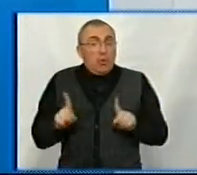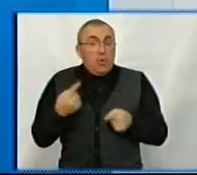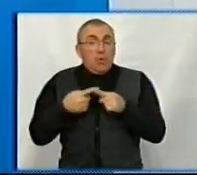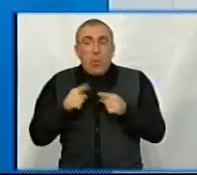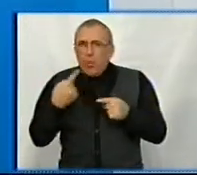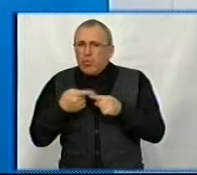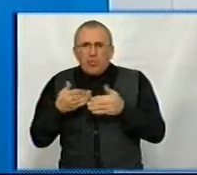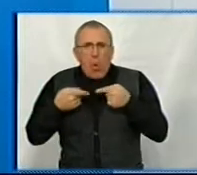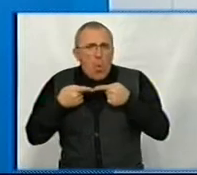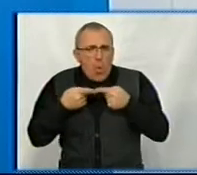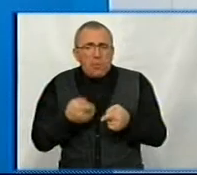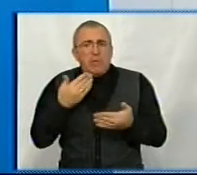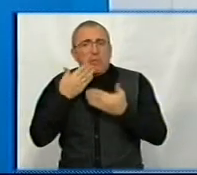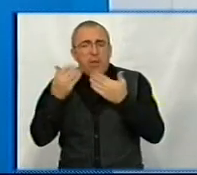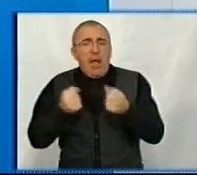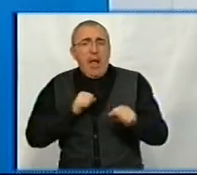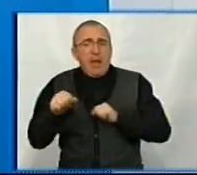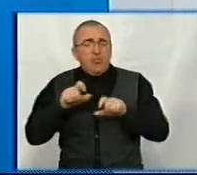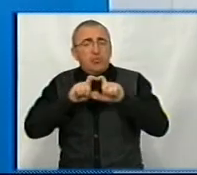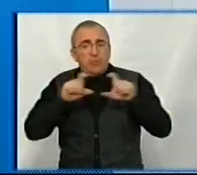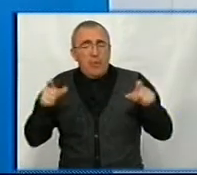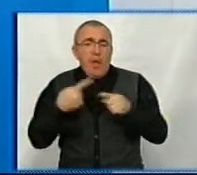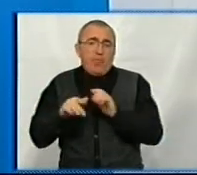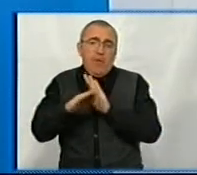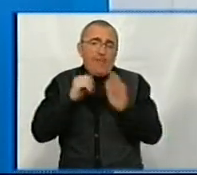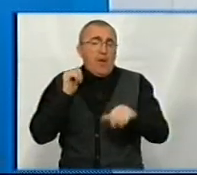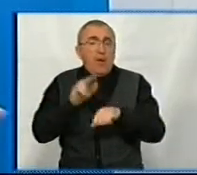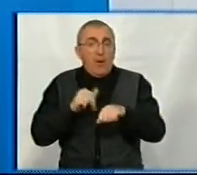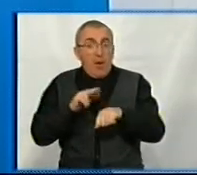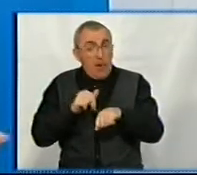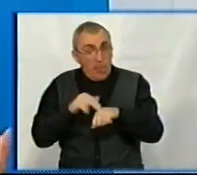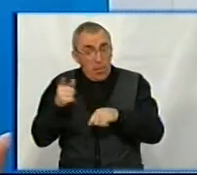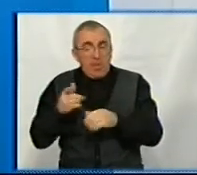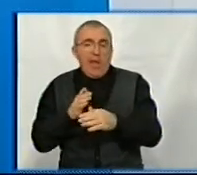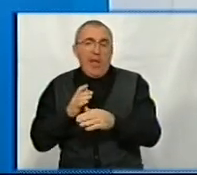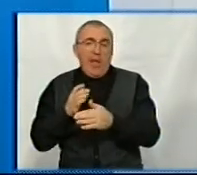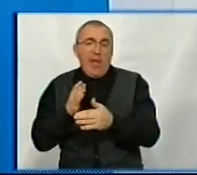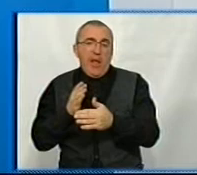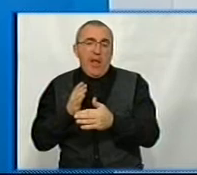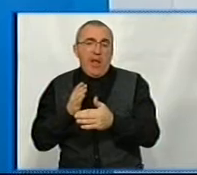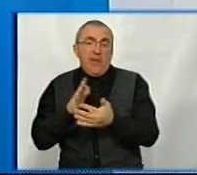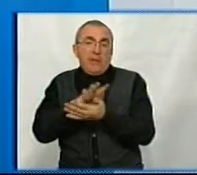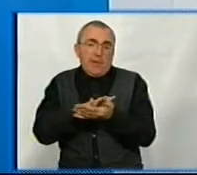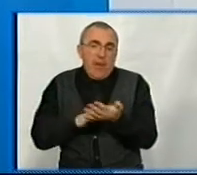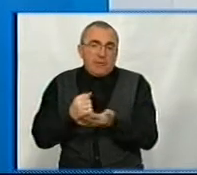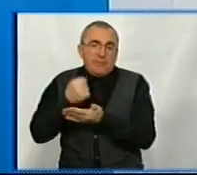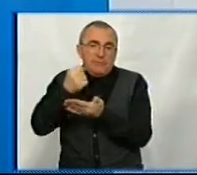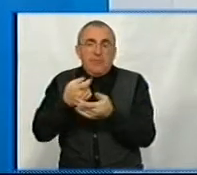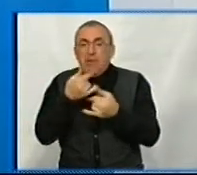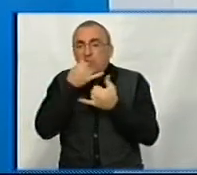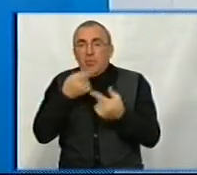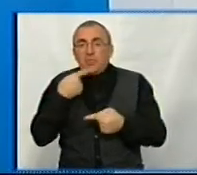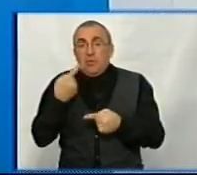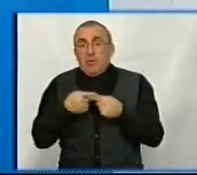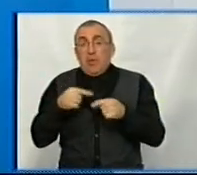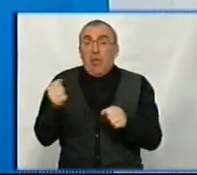дуже гостре, треба звертатися до адміністрації школи або викликати поліцію, поліція вже там направить далі. Тому що ми ж не можемо сказати, якщо